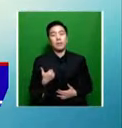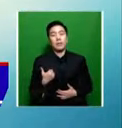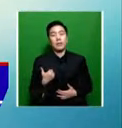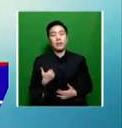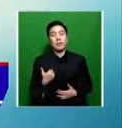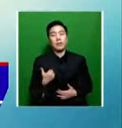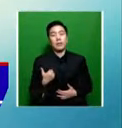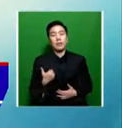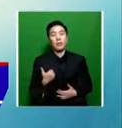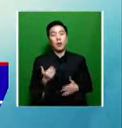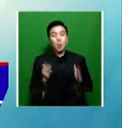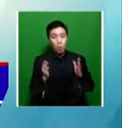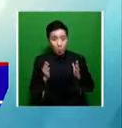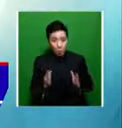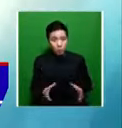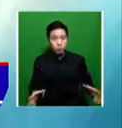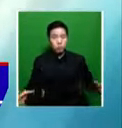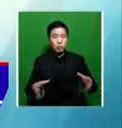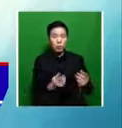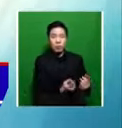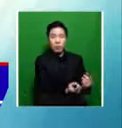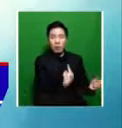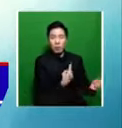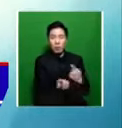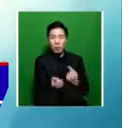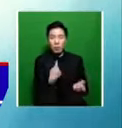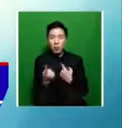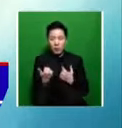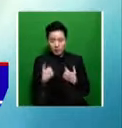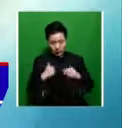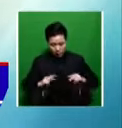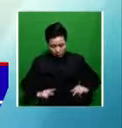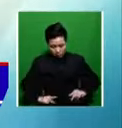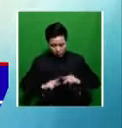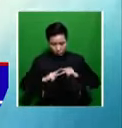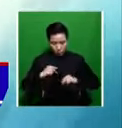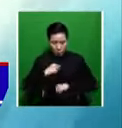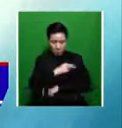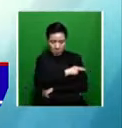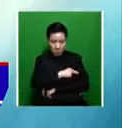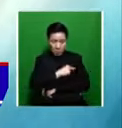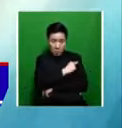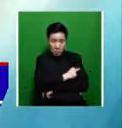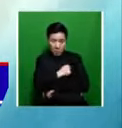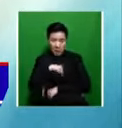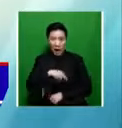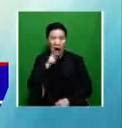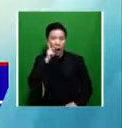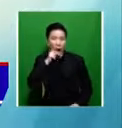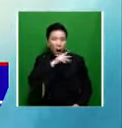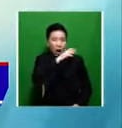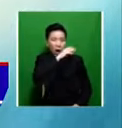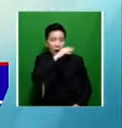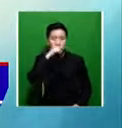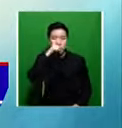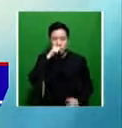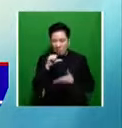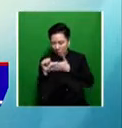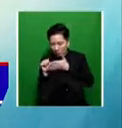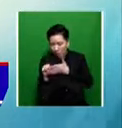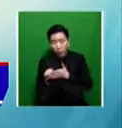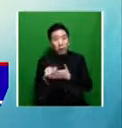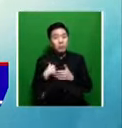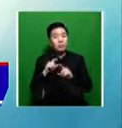วิพากษ์วิจารณ์มากมายว่ากระทรวงสาธารณสุขปิดข่าวหรือเปล่าดัดแปลงปรับปรุงข่าวอะ